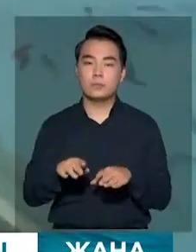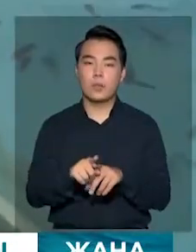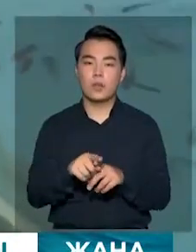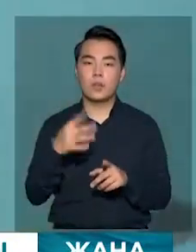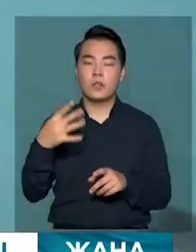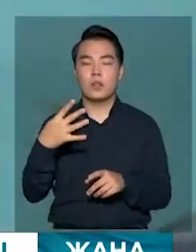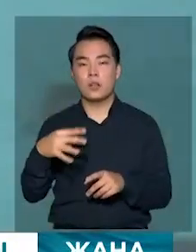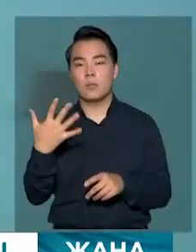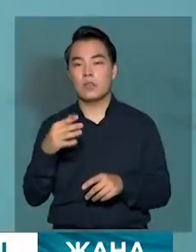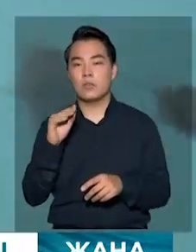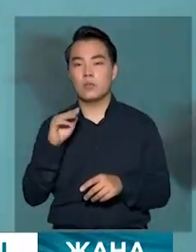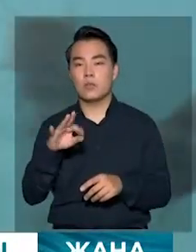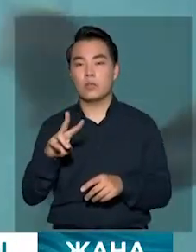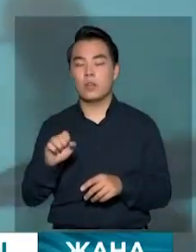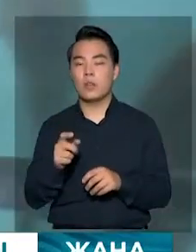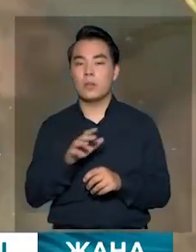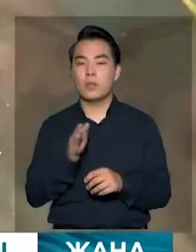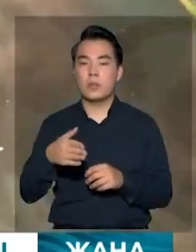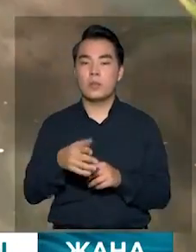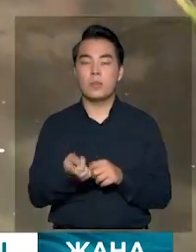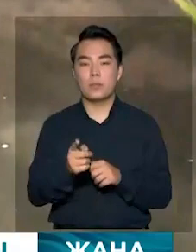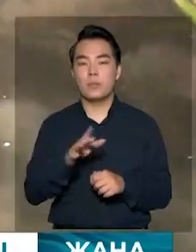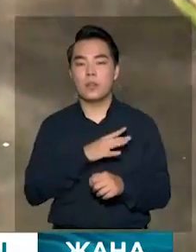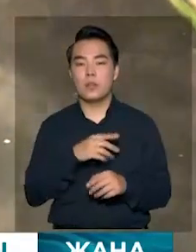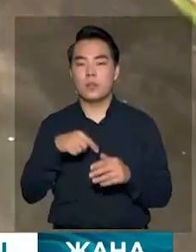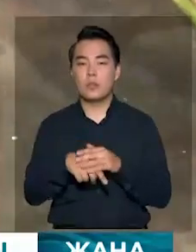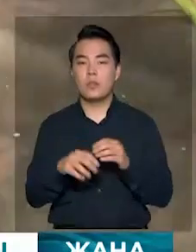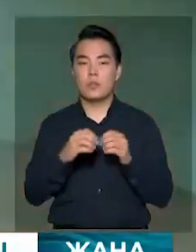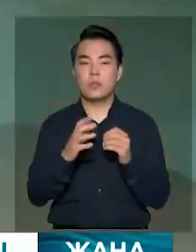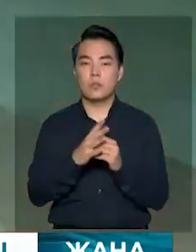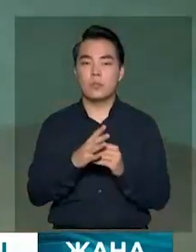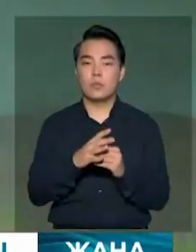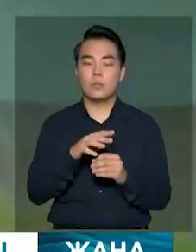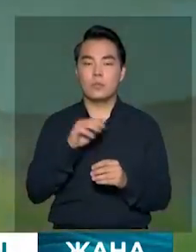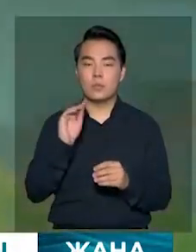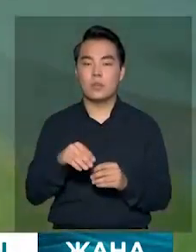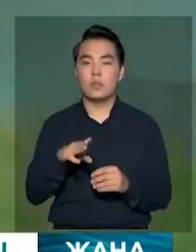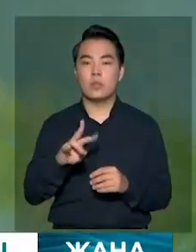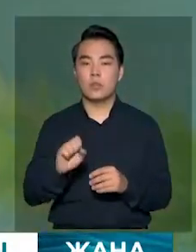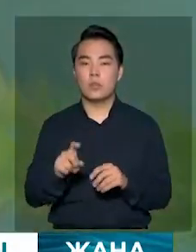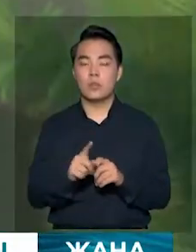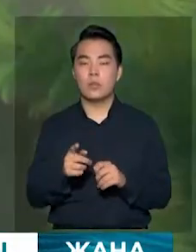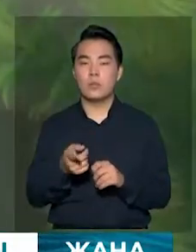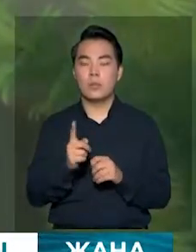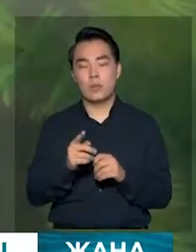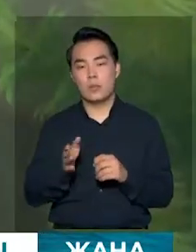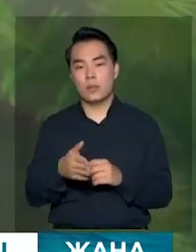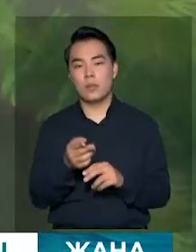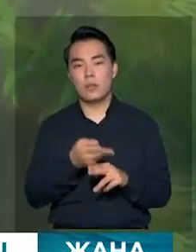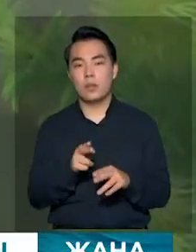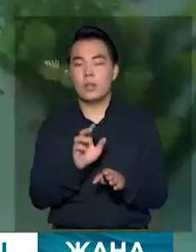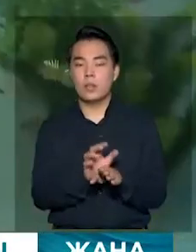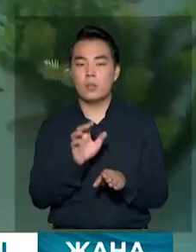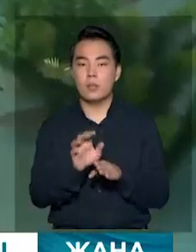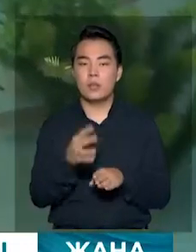мың тоннаға дейін балық ауланады екен, және қолдан 15 мың тонна балық шаруашылығында өсіріледі. Сондай-ақ импорттан